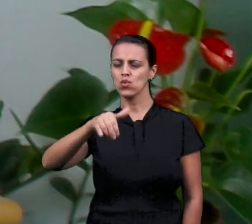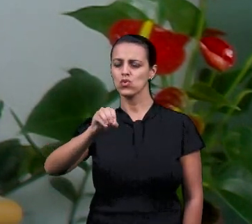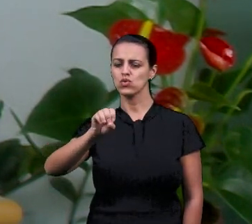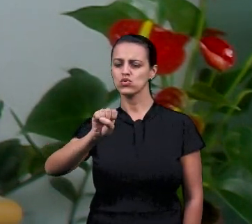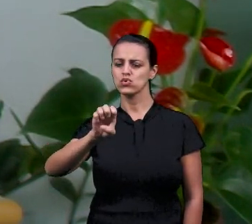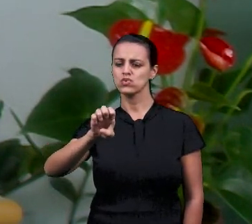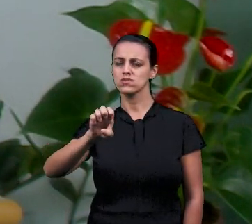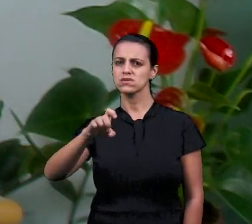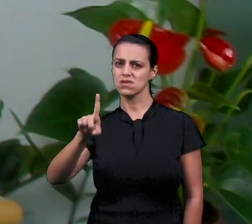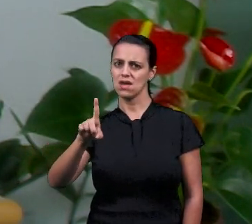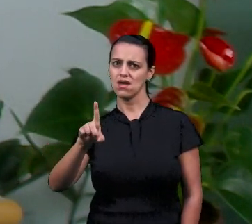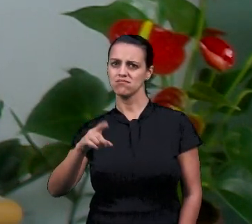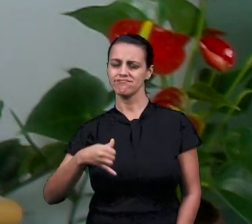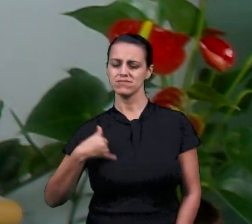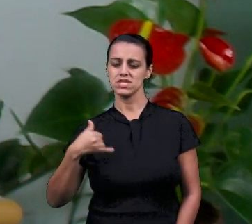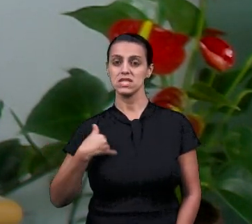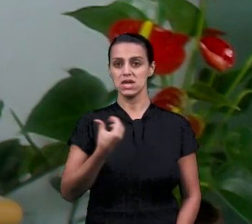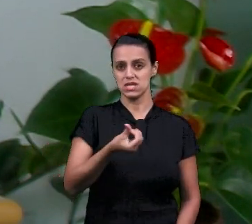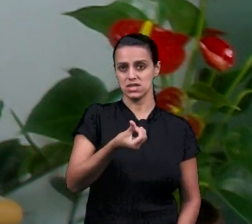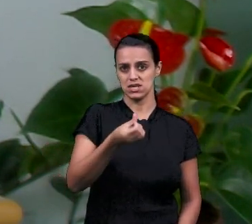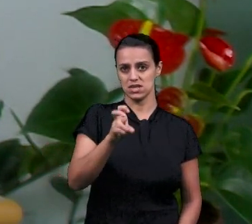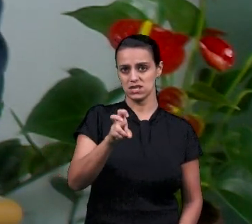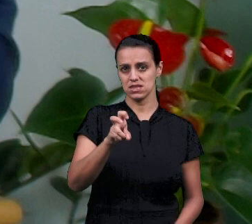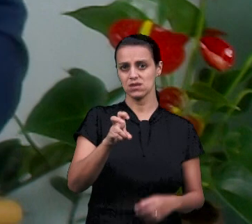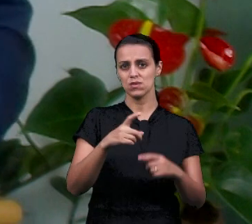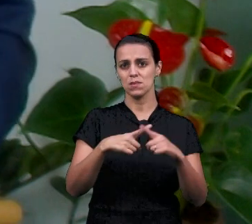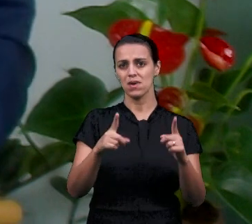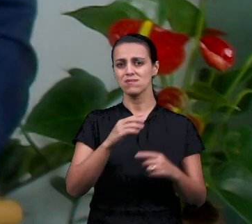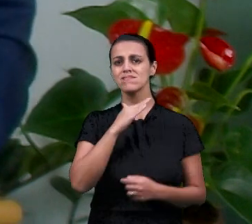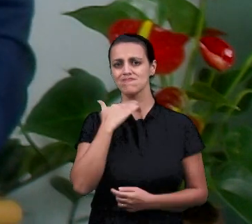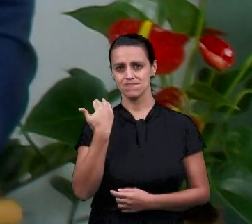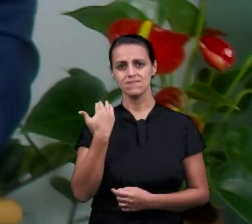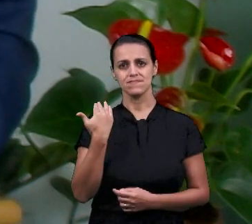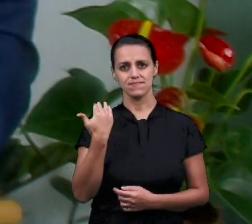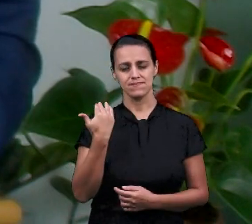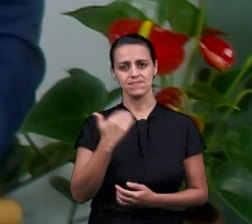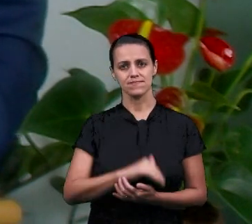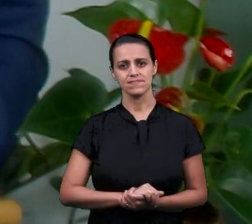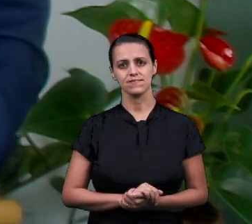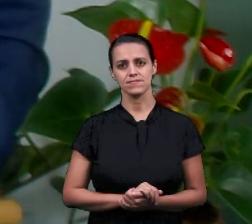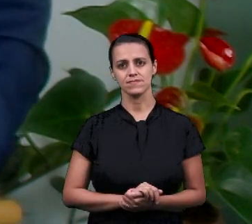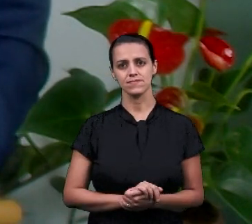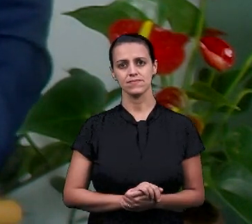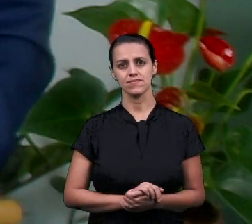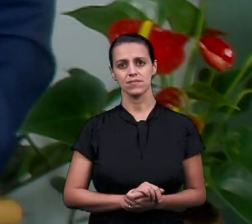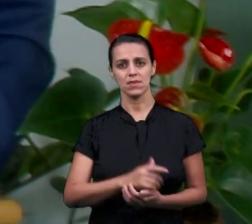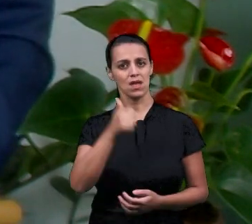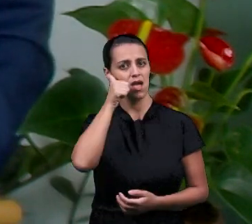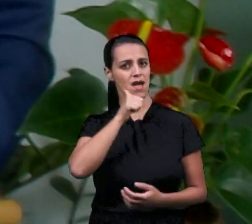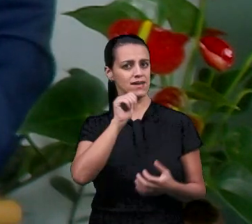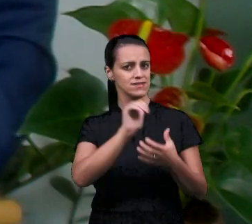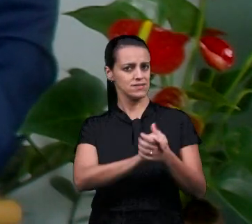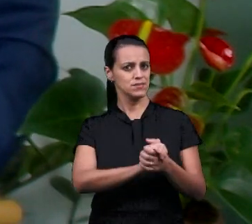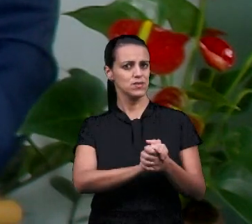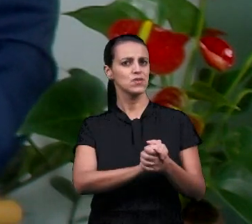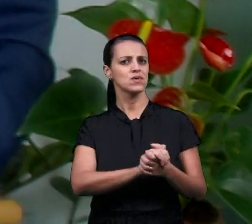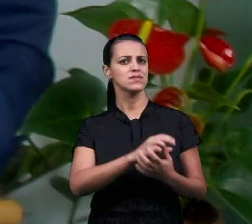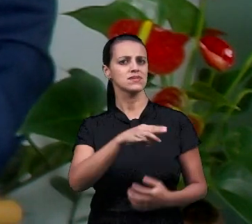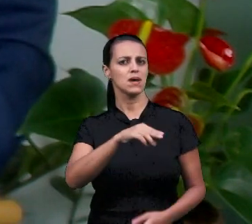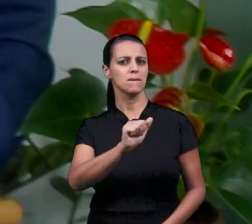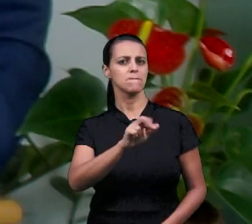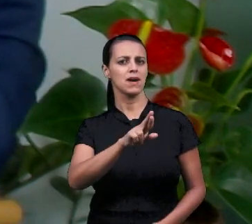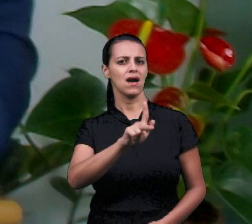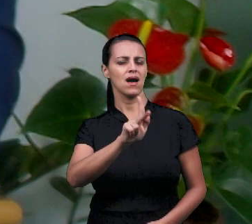est parti vers le Seigneur à 65 ans d'âge. Il laisse son épouse, notre